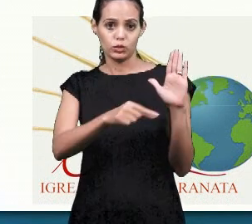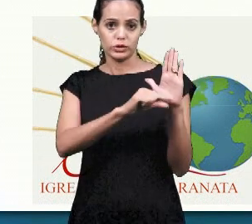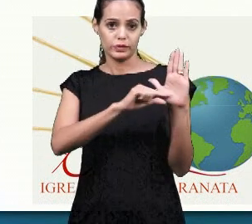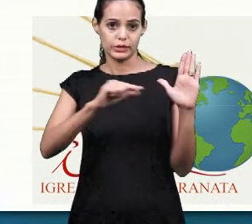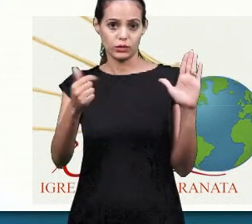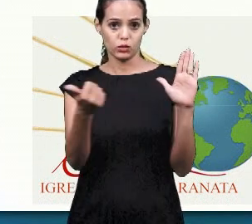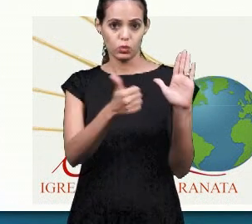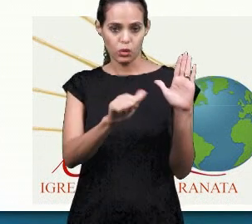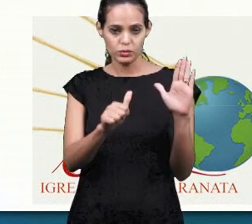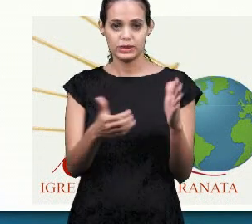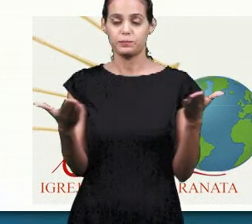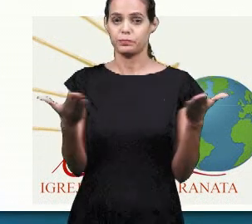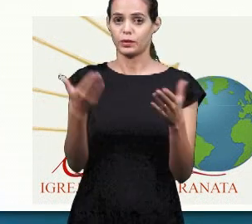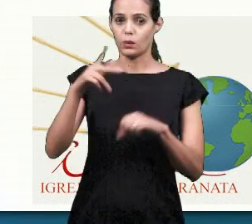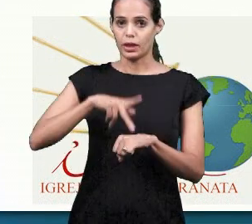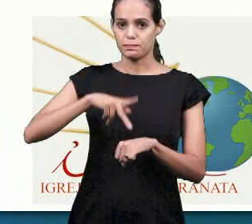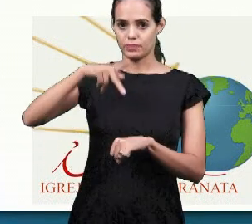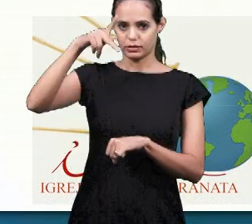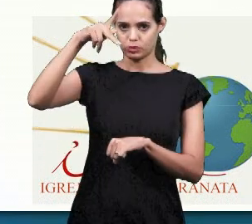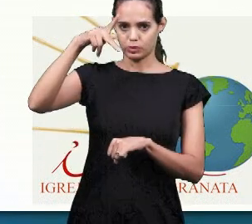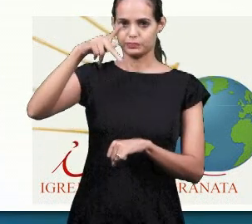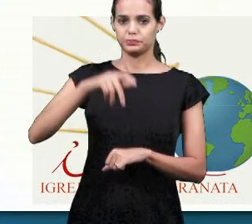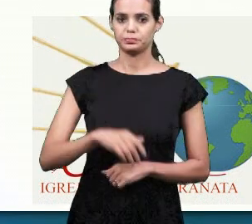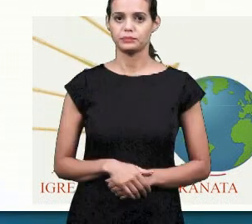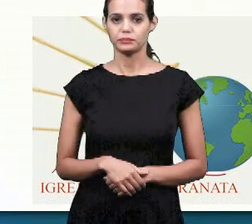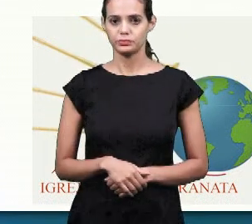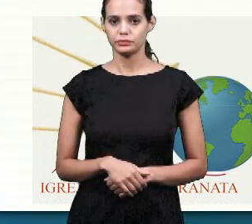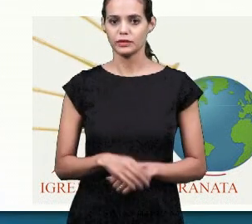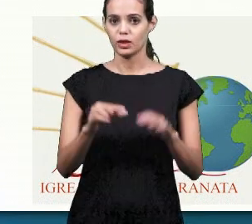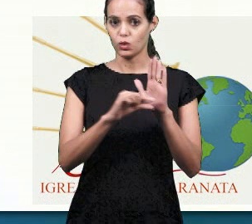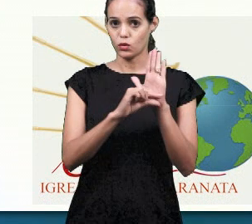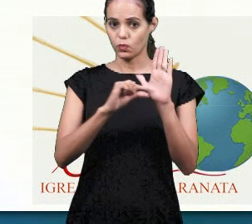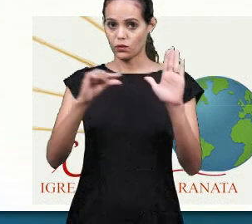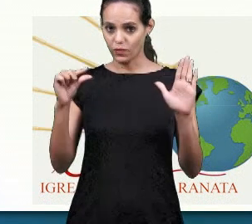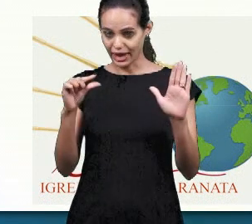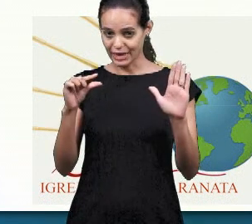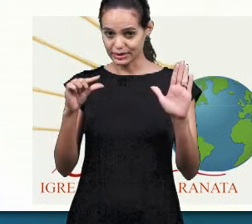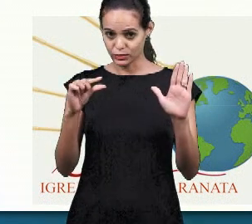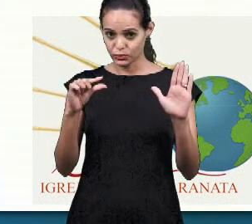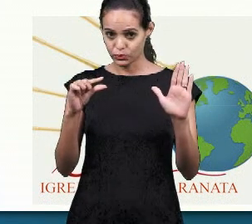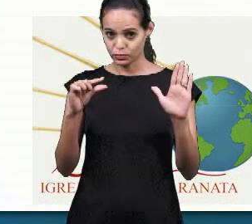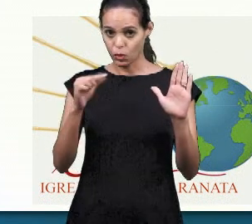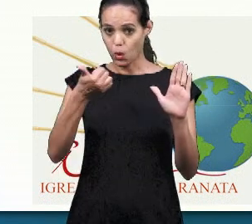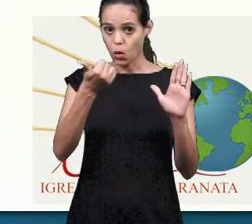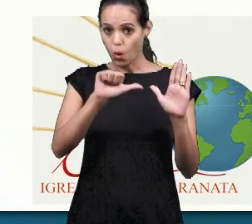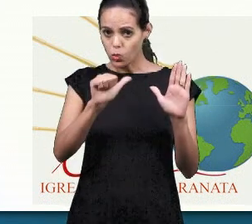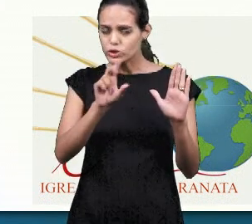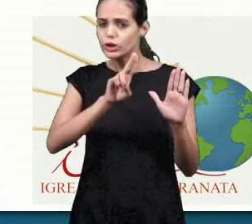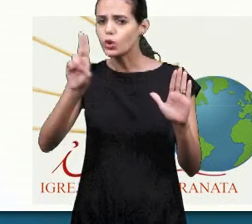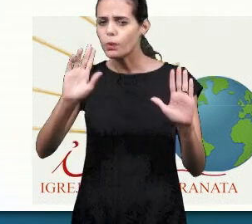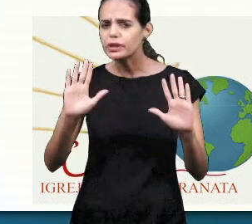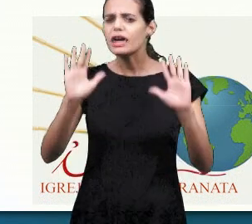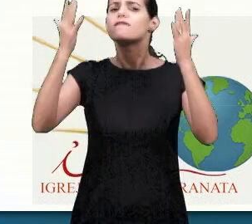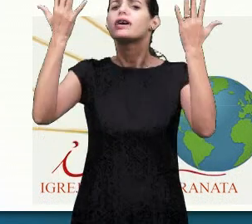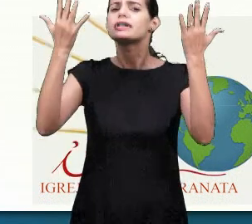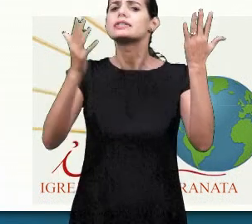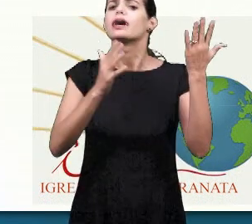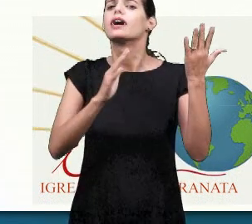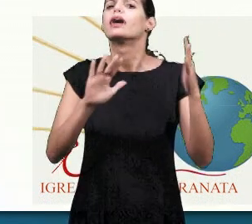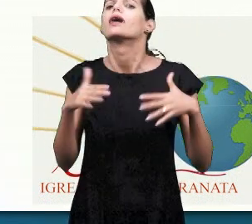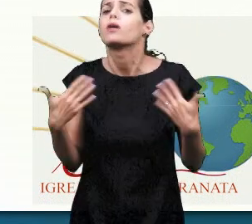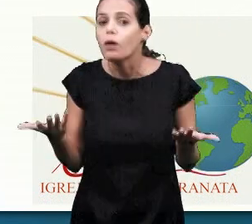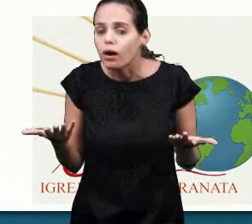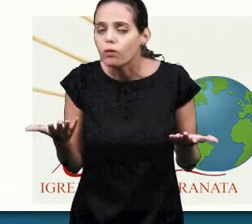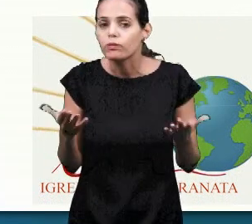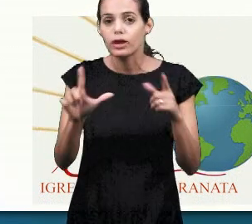sur la Pâque maintenant. Au verset 11, quel est le nom de la fête? Très bien. Lettre B,